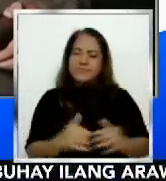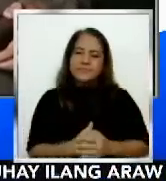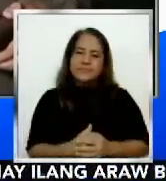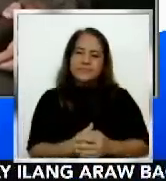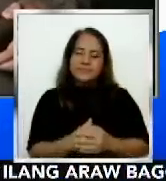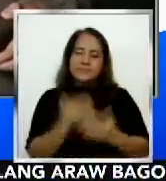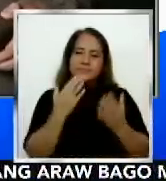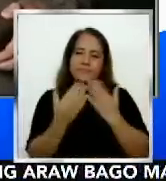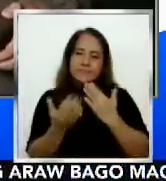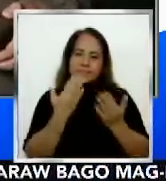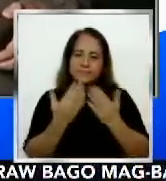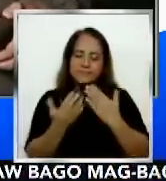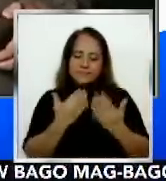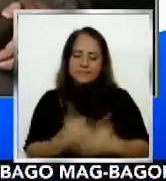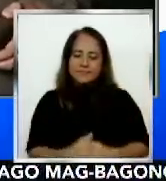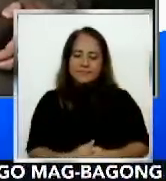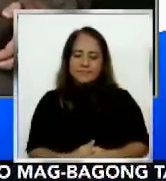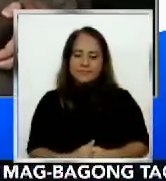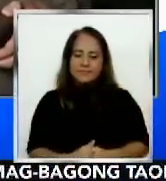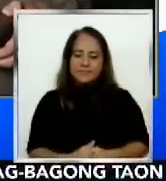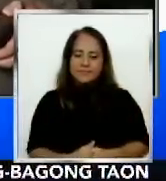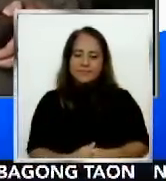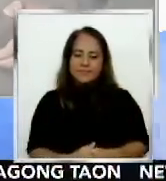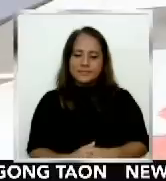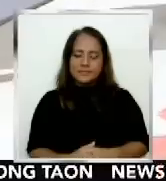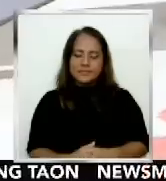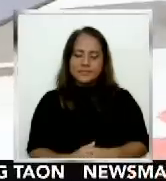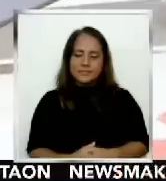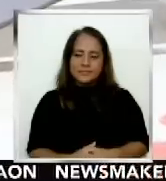ng GMA Regional TV 1 Mindanao.